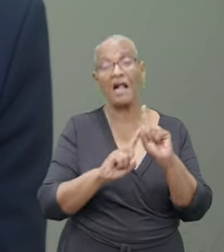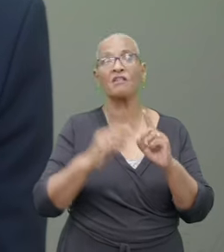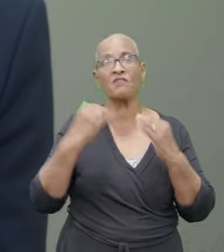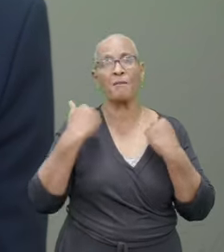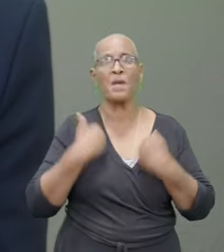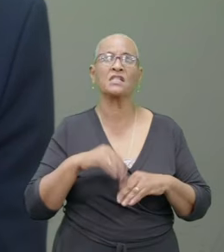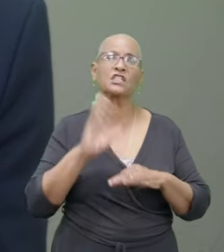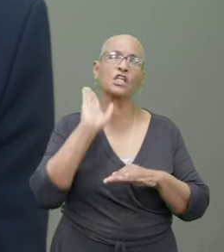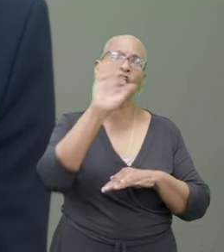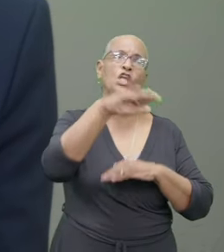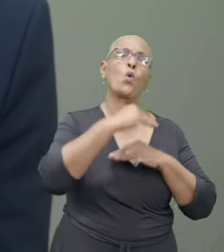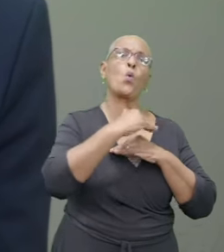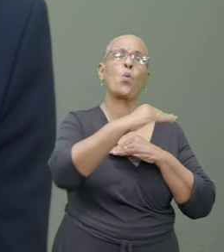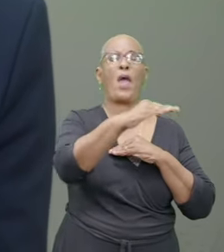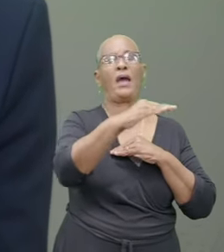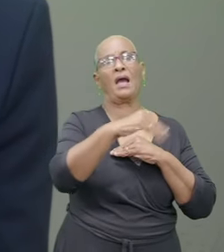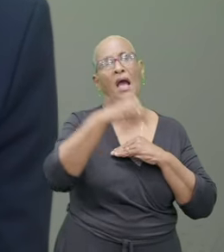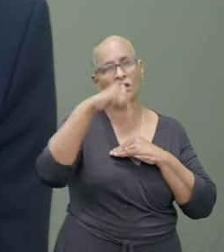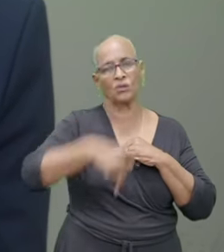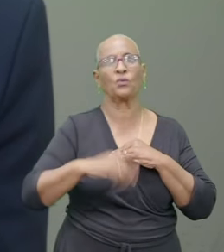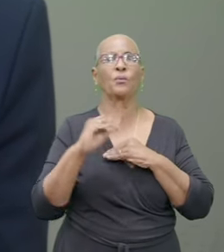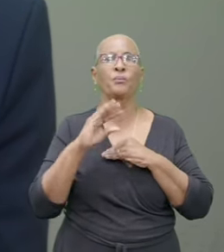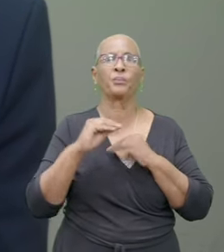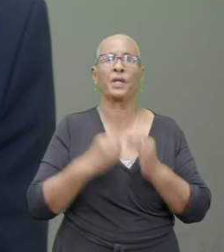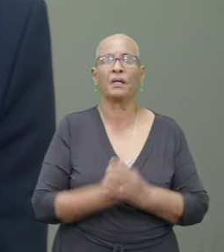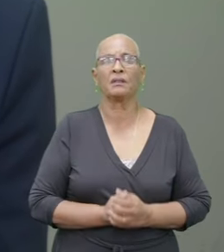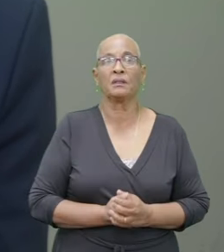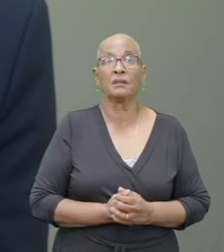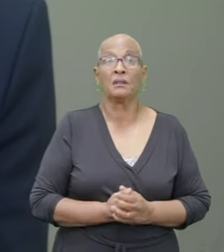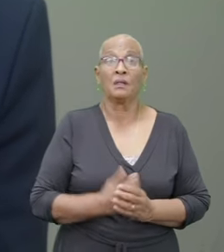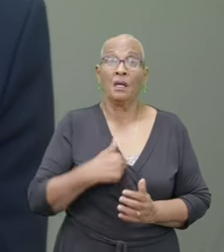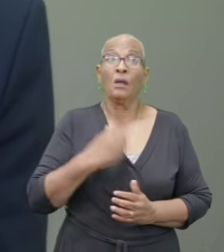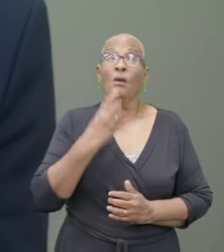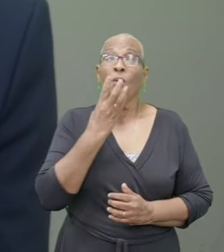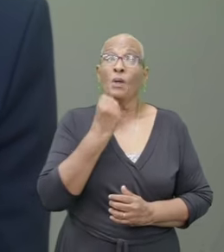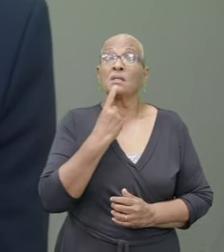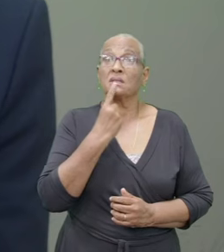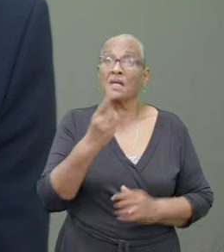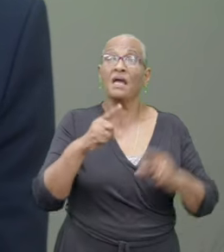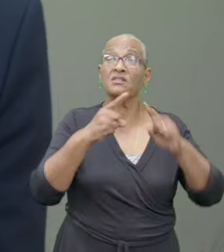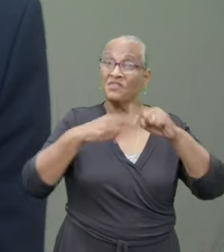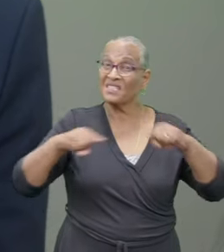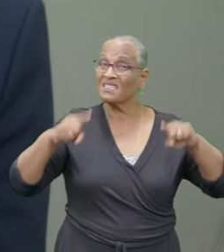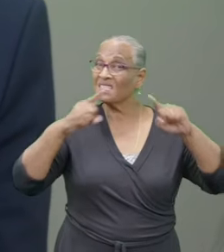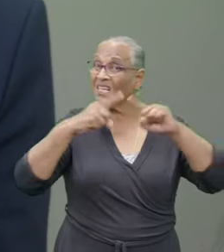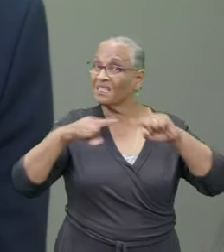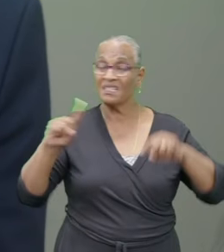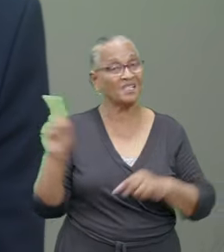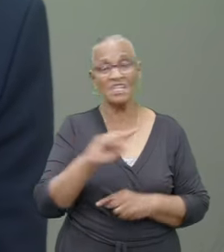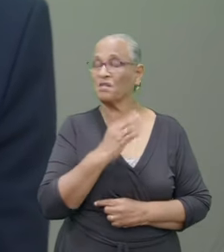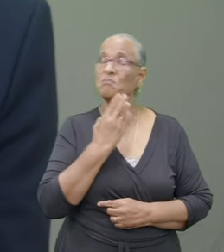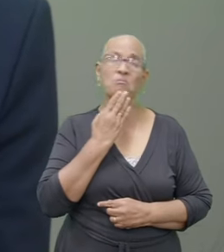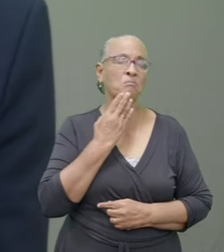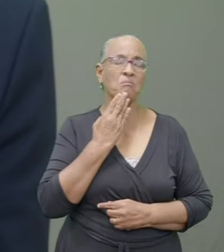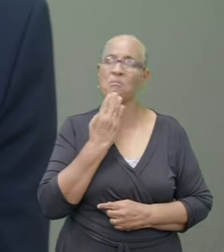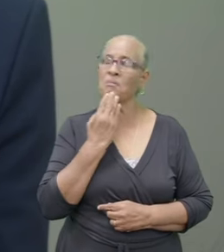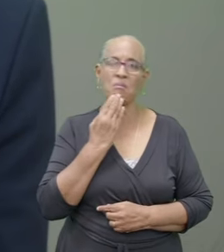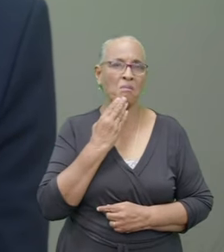En ik tracht hiermee aan te geven dat er divers, het is niet makkelijk één op één. Het